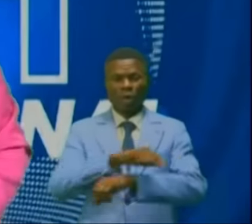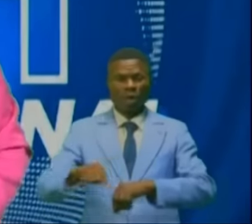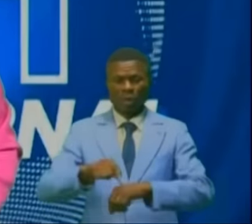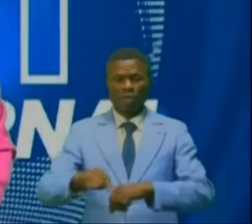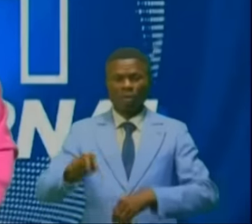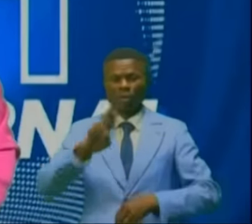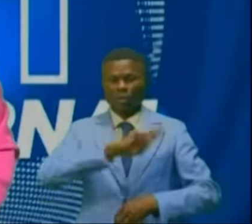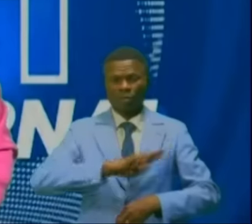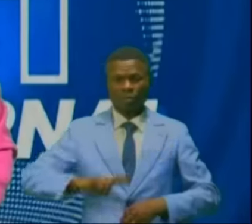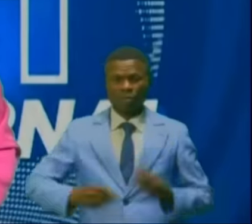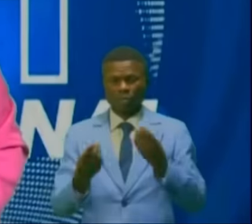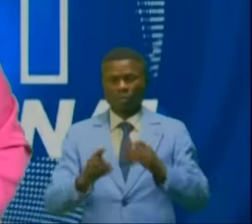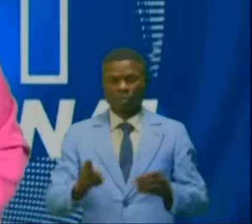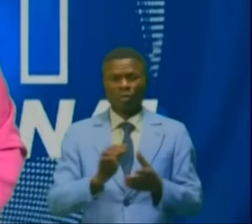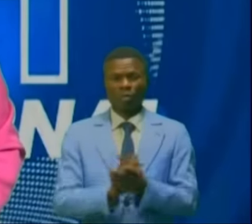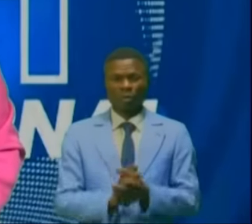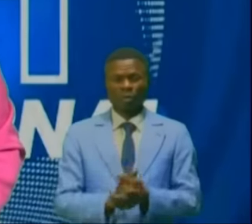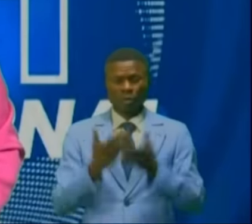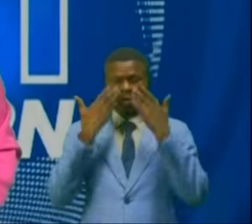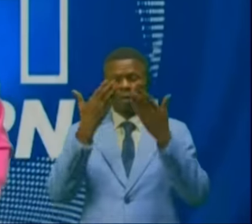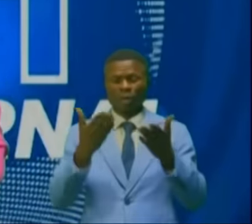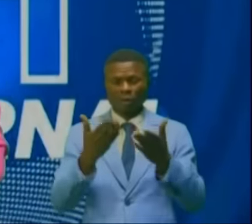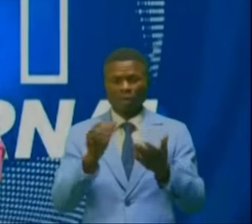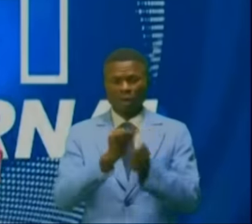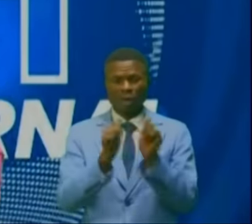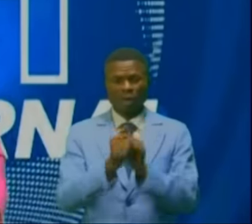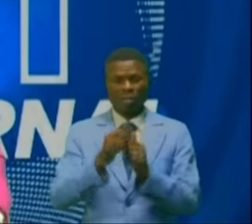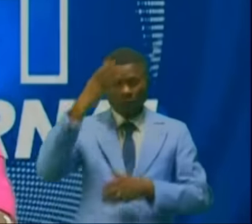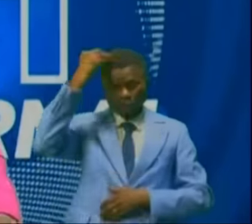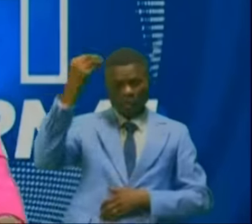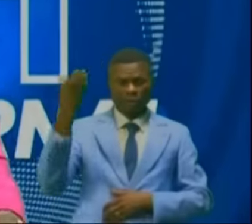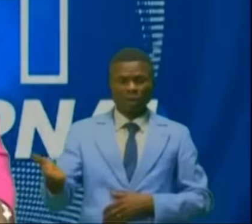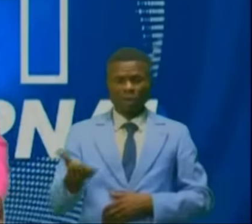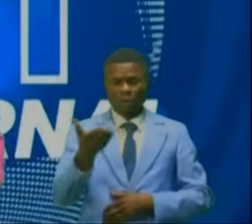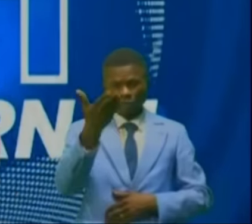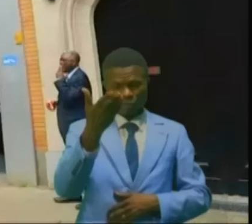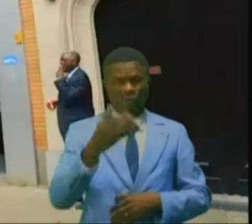RDC à Anvers. Voilà, retour en image avec Erudiski Toto.